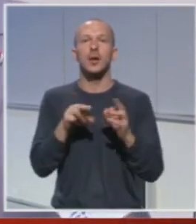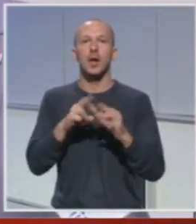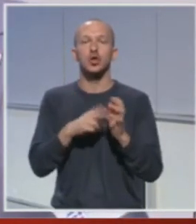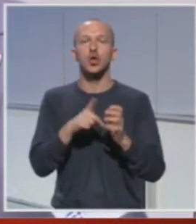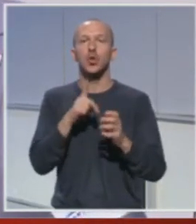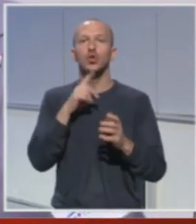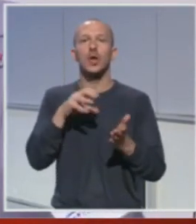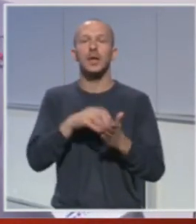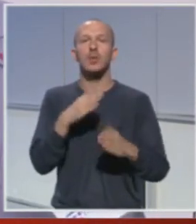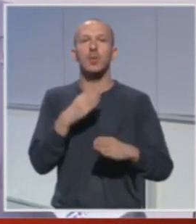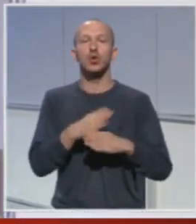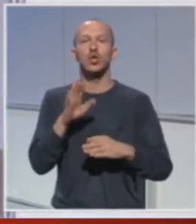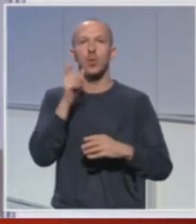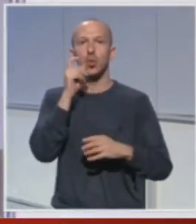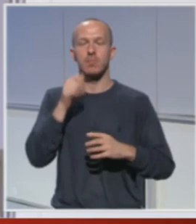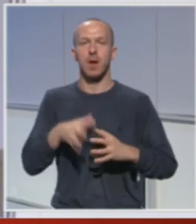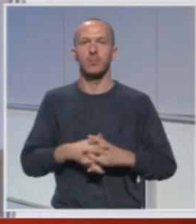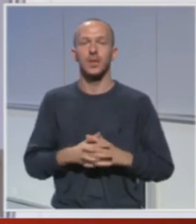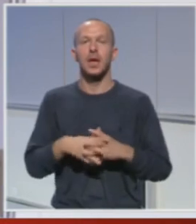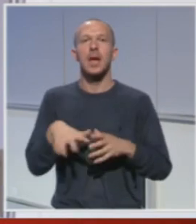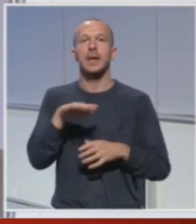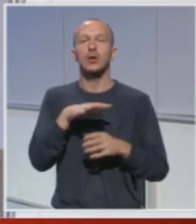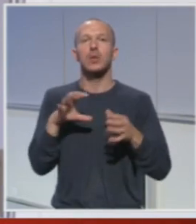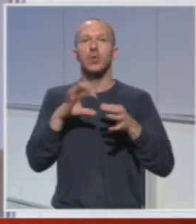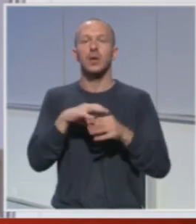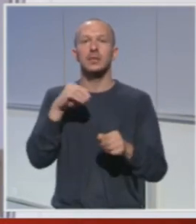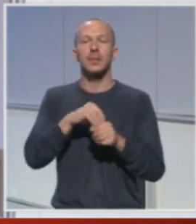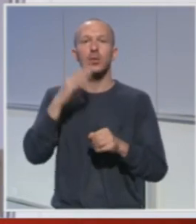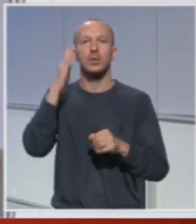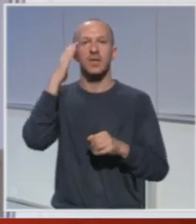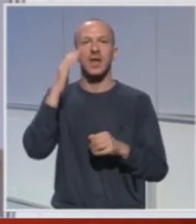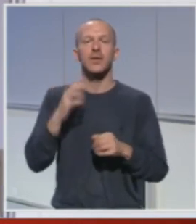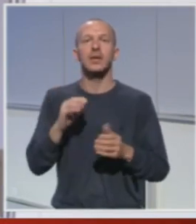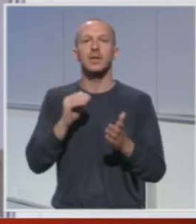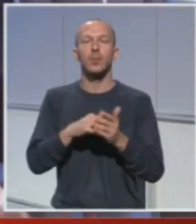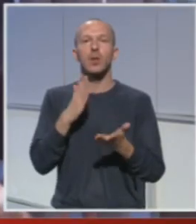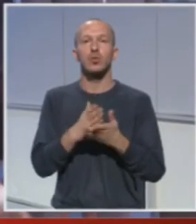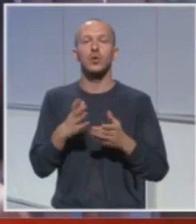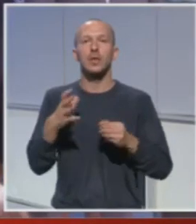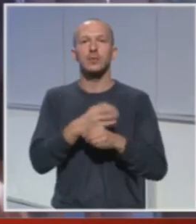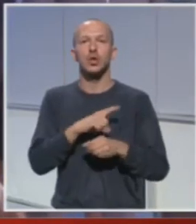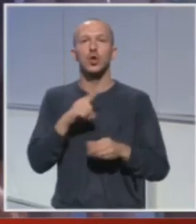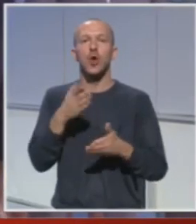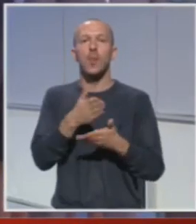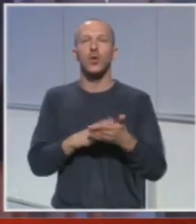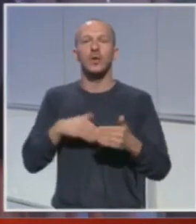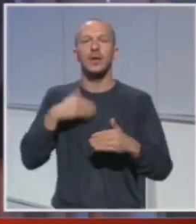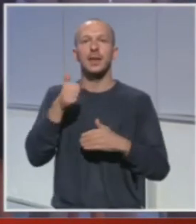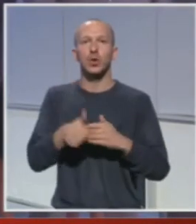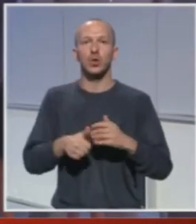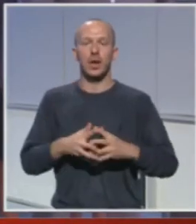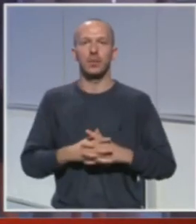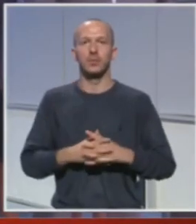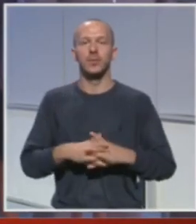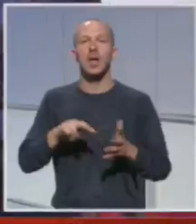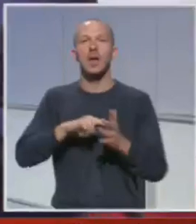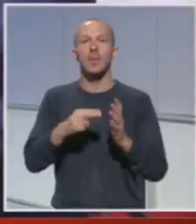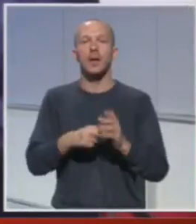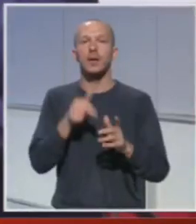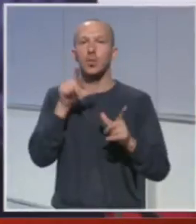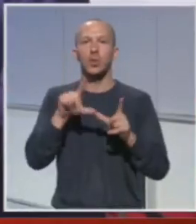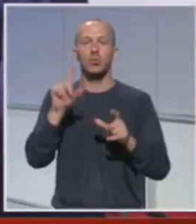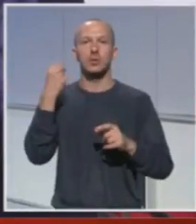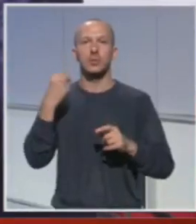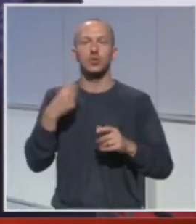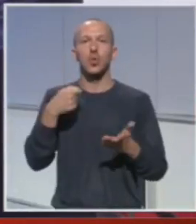koji će grad pomoći tim ljudima. Regionalni projekat stambenog zbrinjavanja trebalo bi da bude završen do polovine naredne godine. Plan je da se u